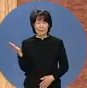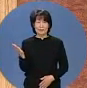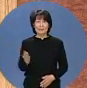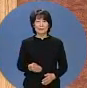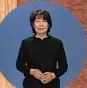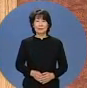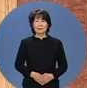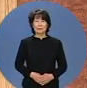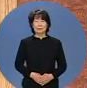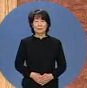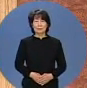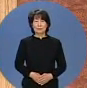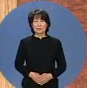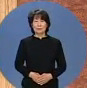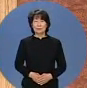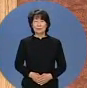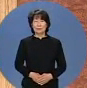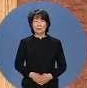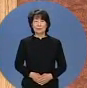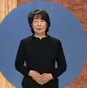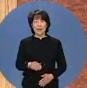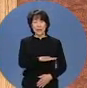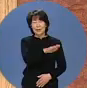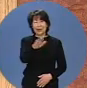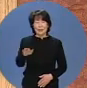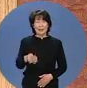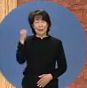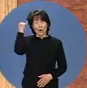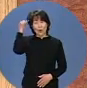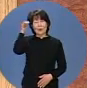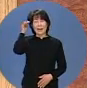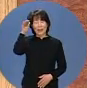74-9100 もご利用いただけます。皆さん